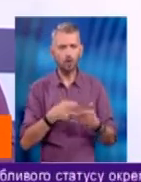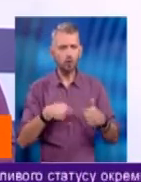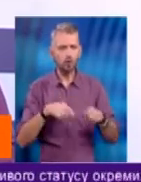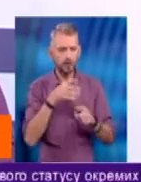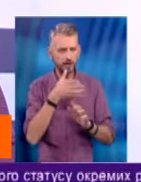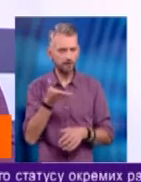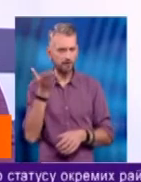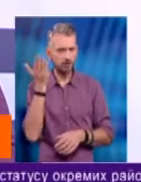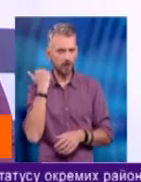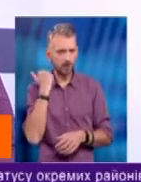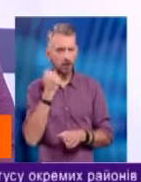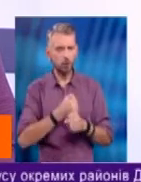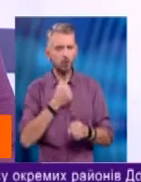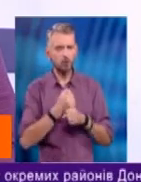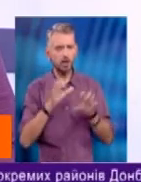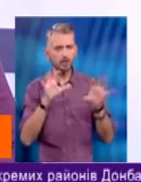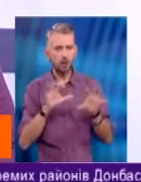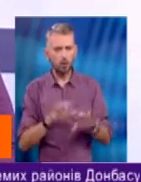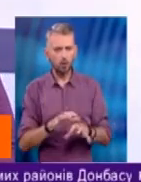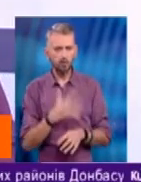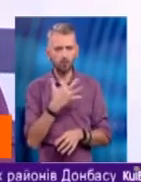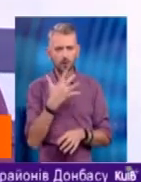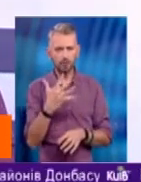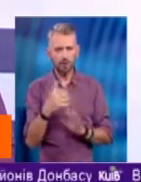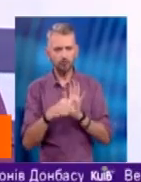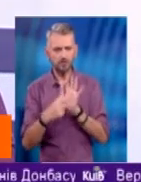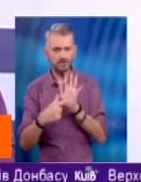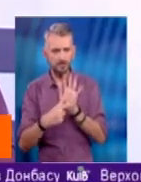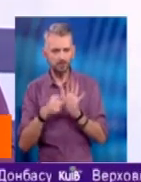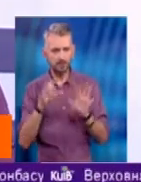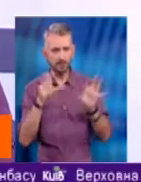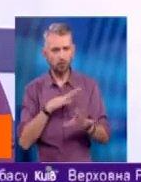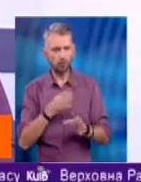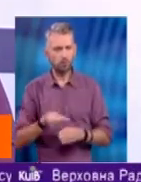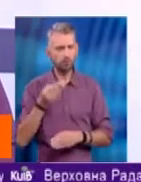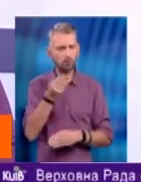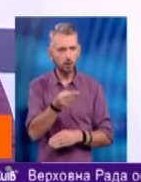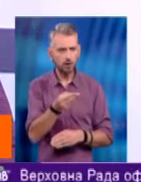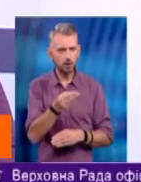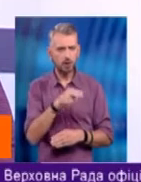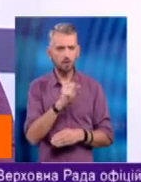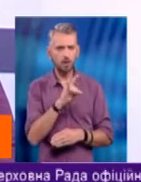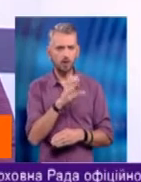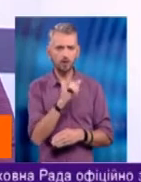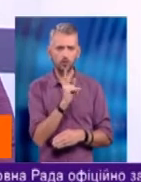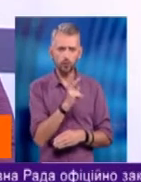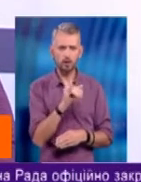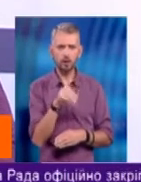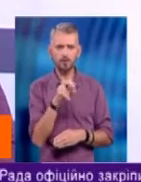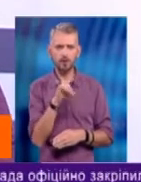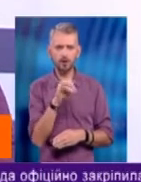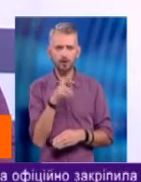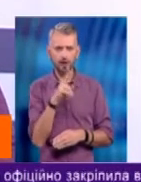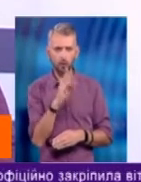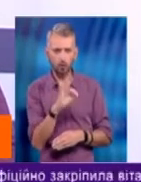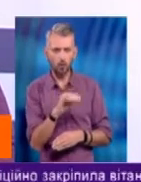час розробили закон 5567. Цей закон був поданий Парасюком і Дерев'янком. І він